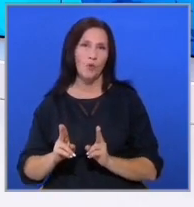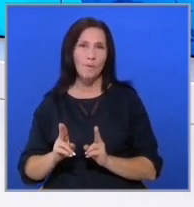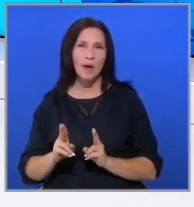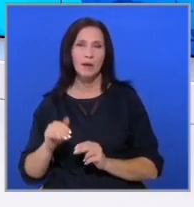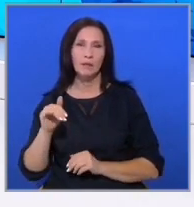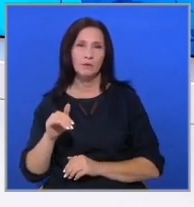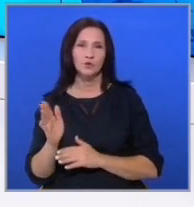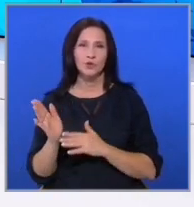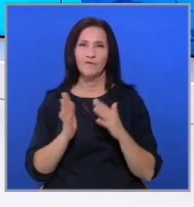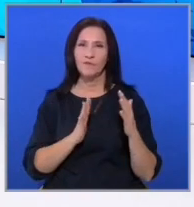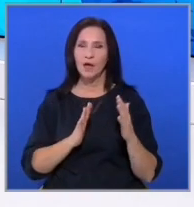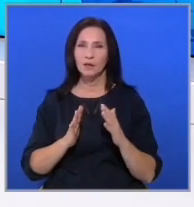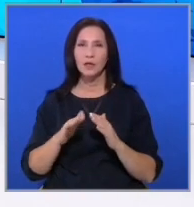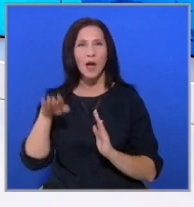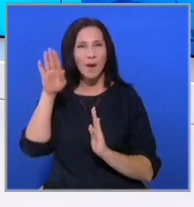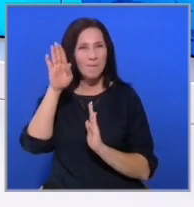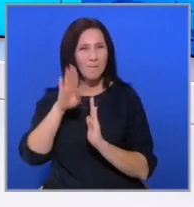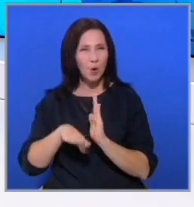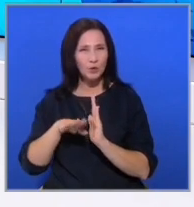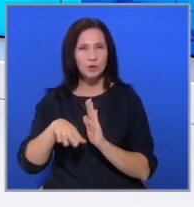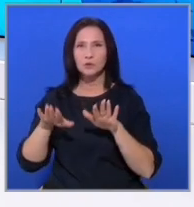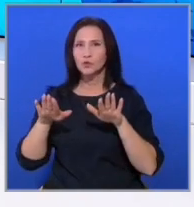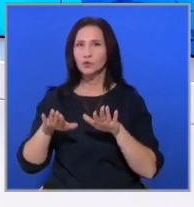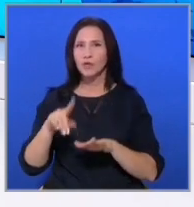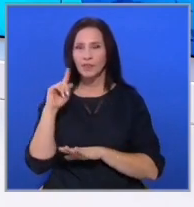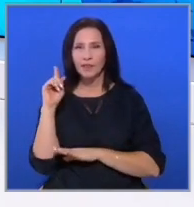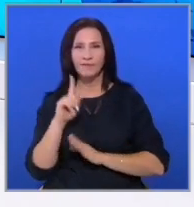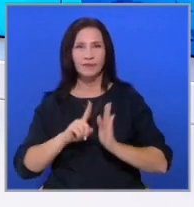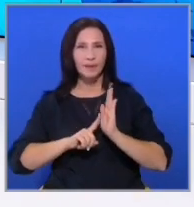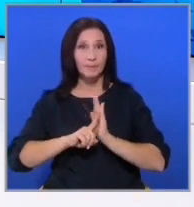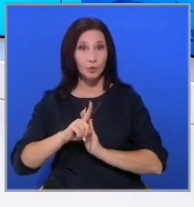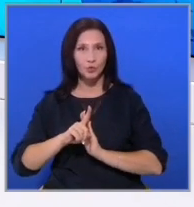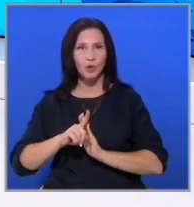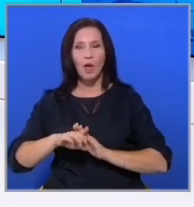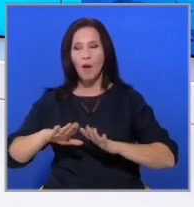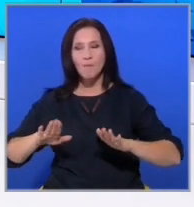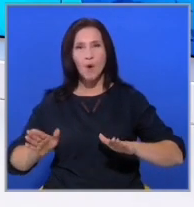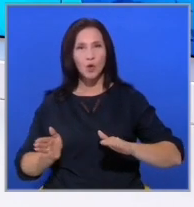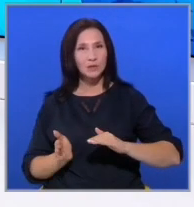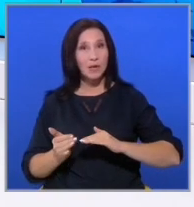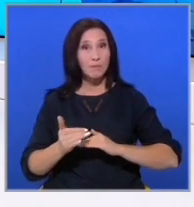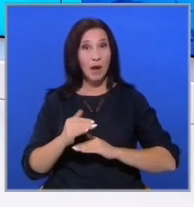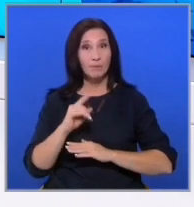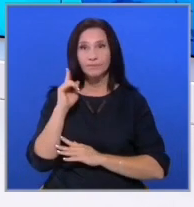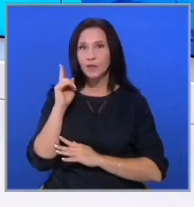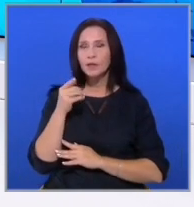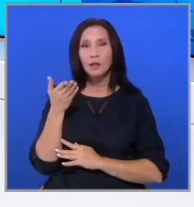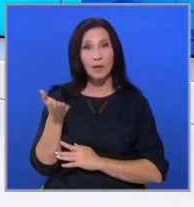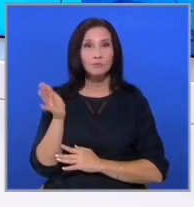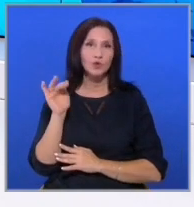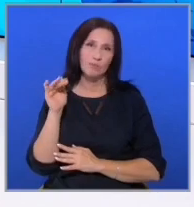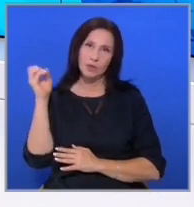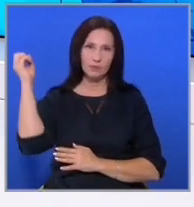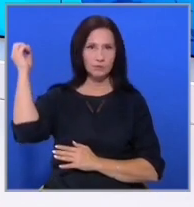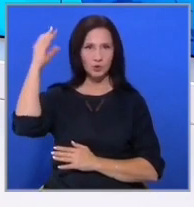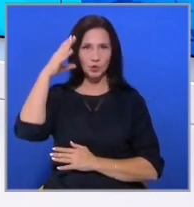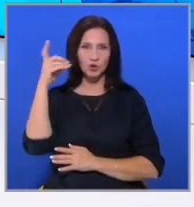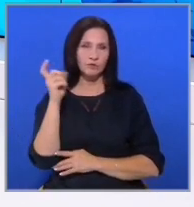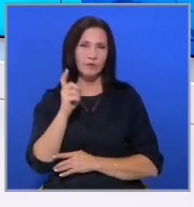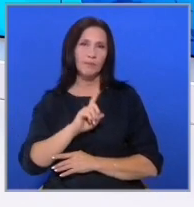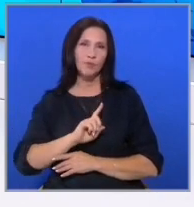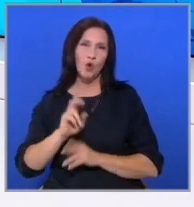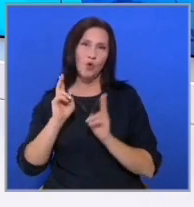умерен южен вятър. По-ниски ще останат дневните температури по морския бряг, но денят и там ще бъде слънчев със